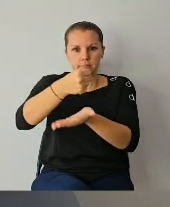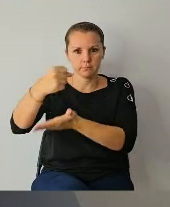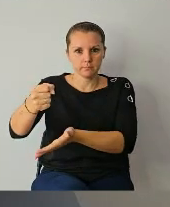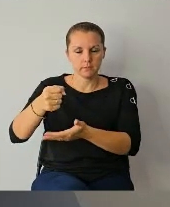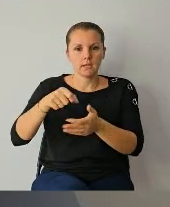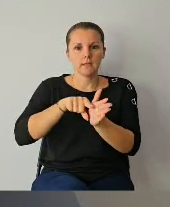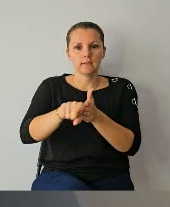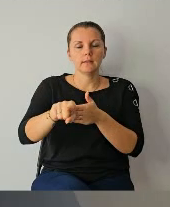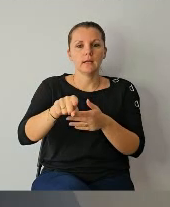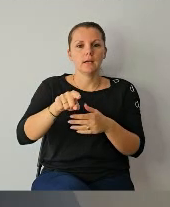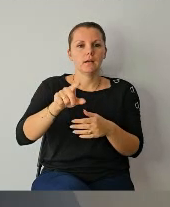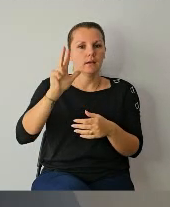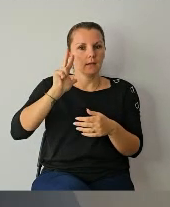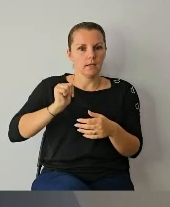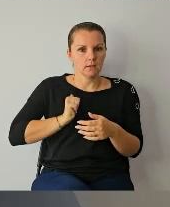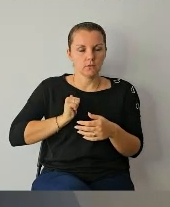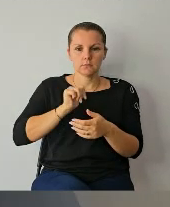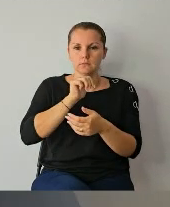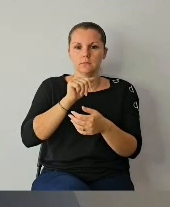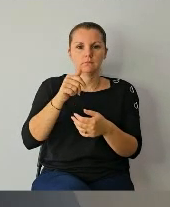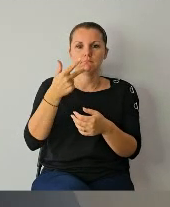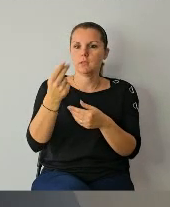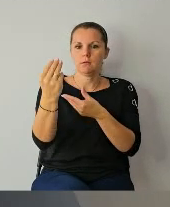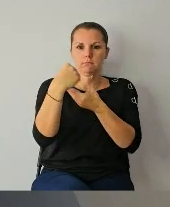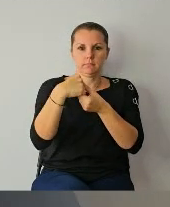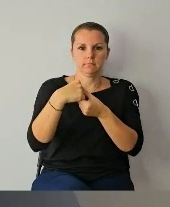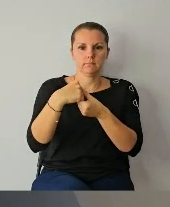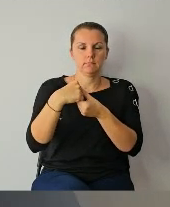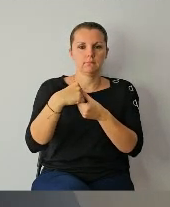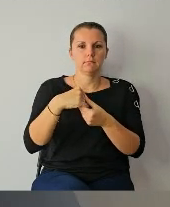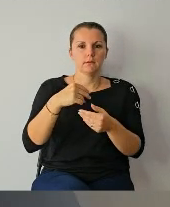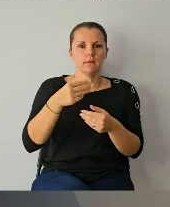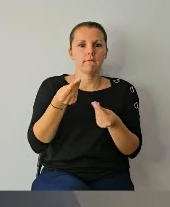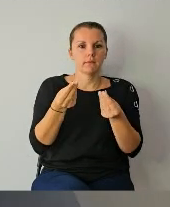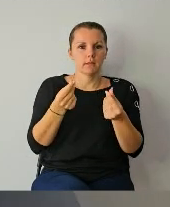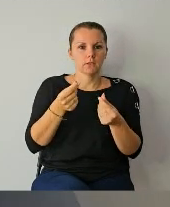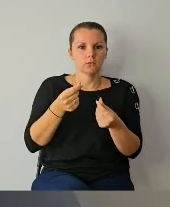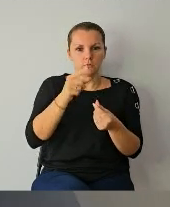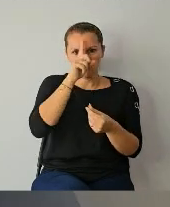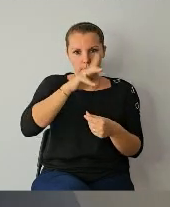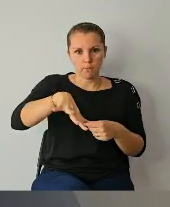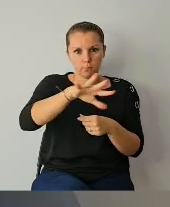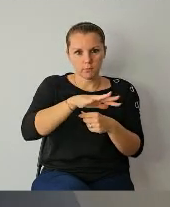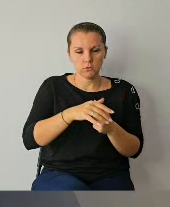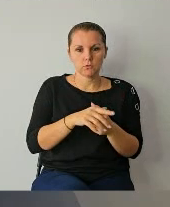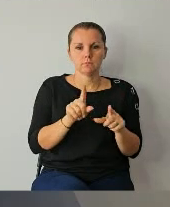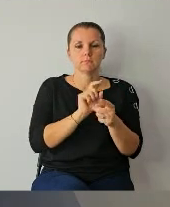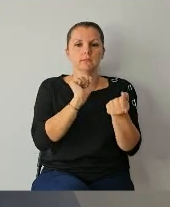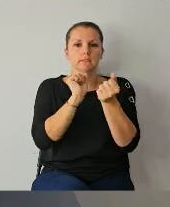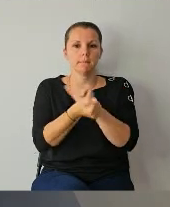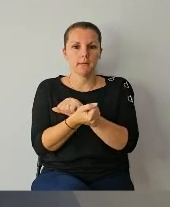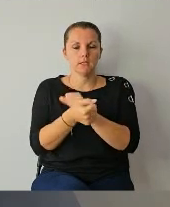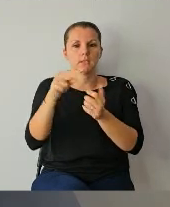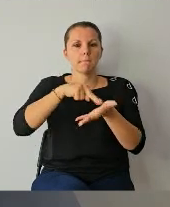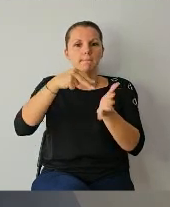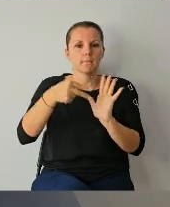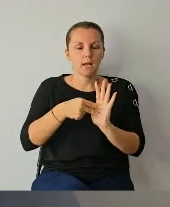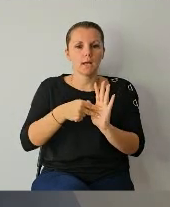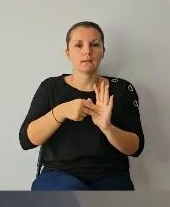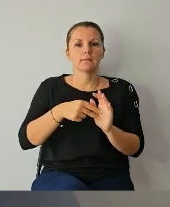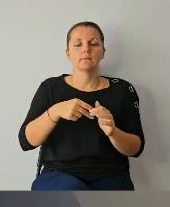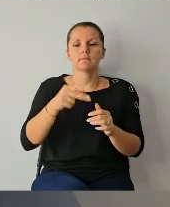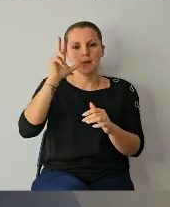do sektora finansów publicznych. Zmniejsza się plan dotacji udzielonych z budżetu gminy dla jednostek należących do